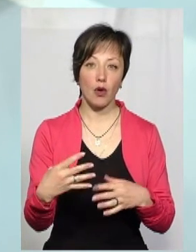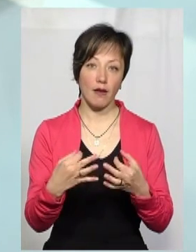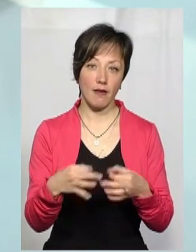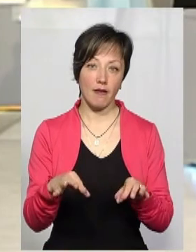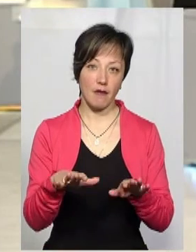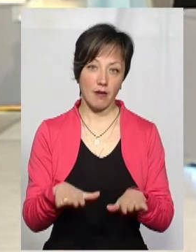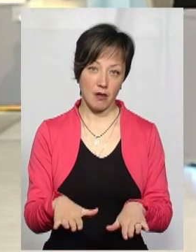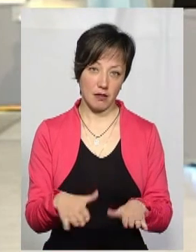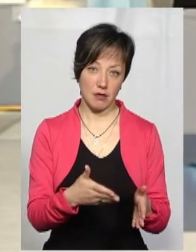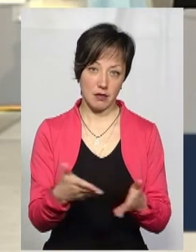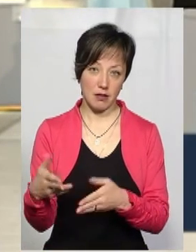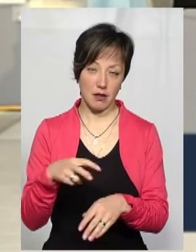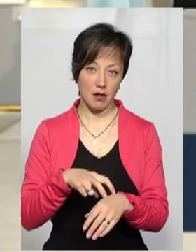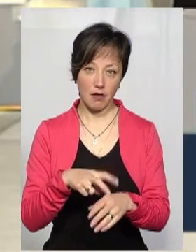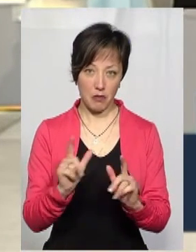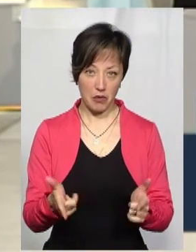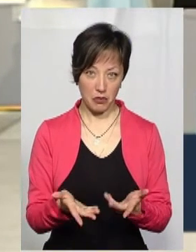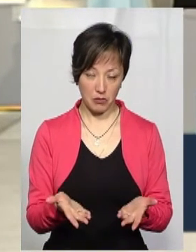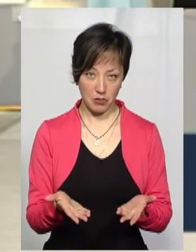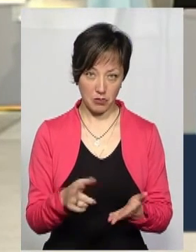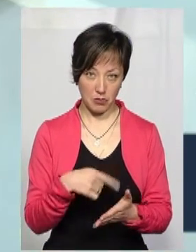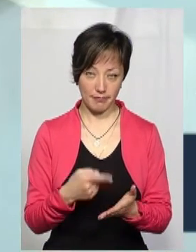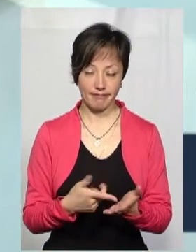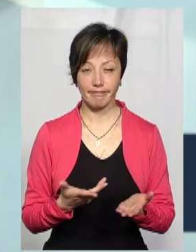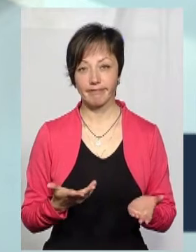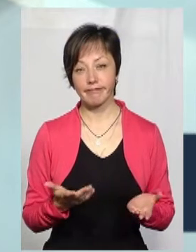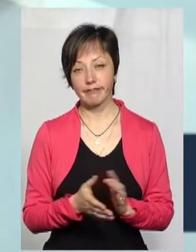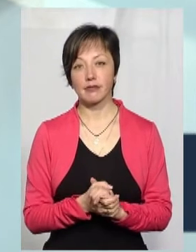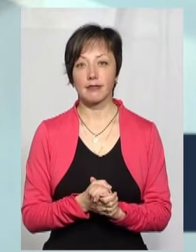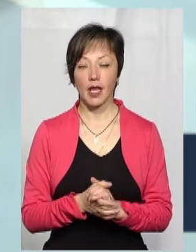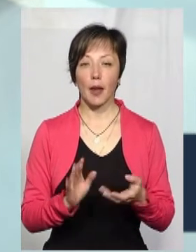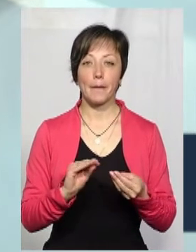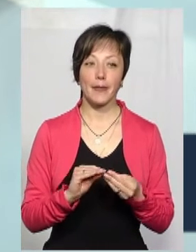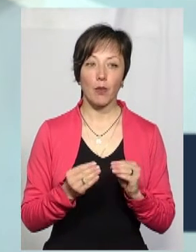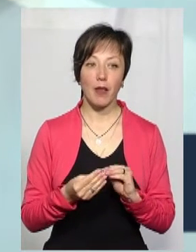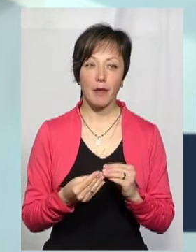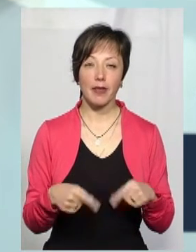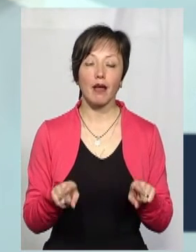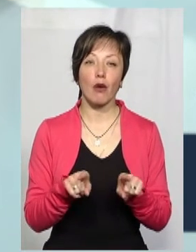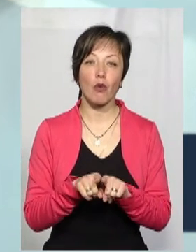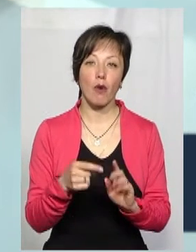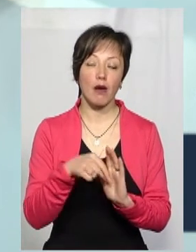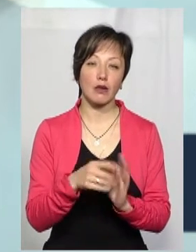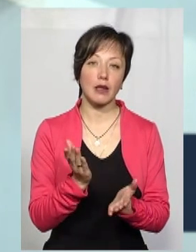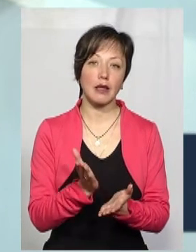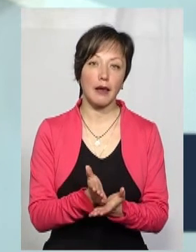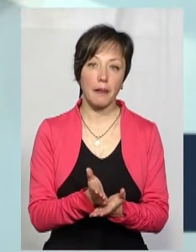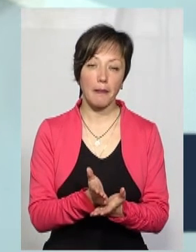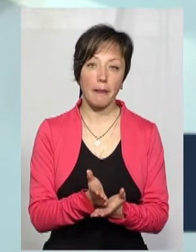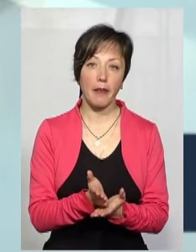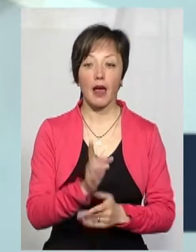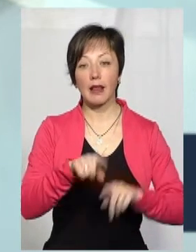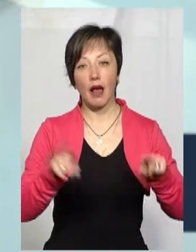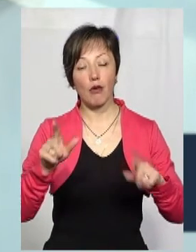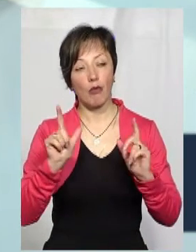лікарів. Але вони не погоджуються? Ну, тут проблеми такого характеру є. І